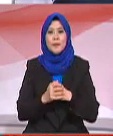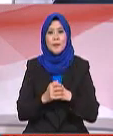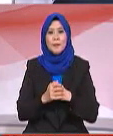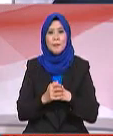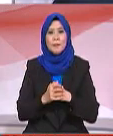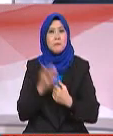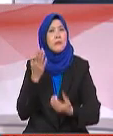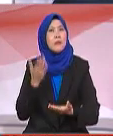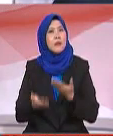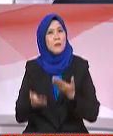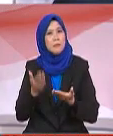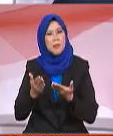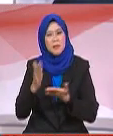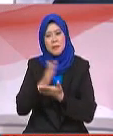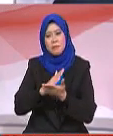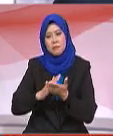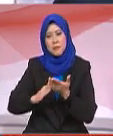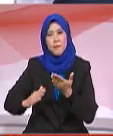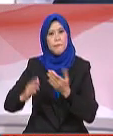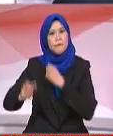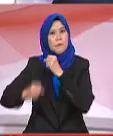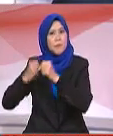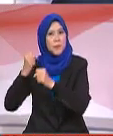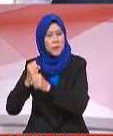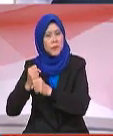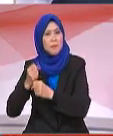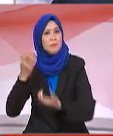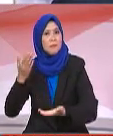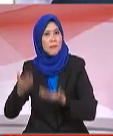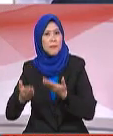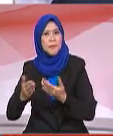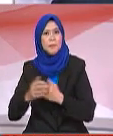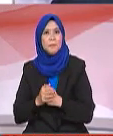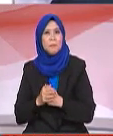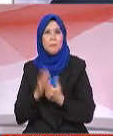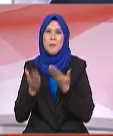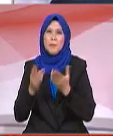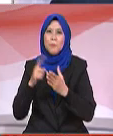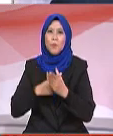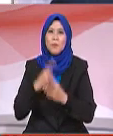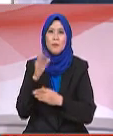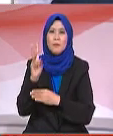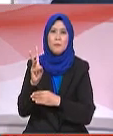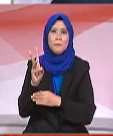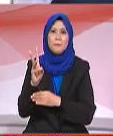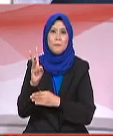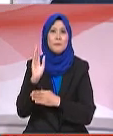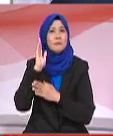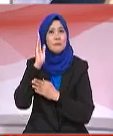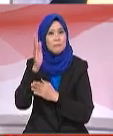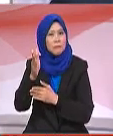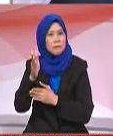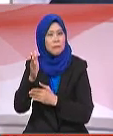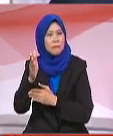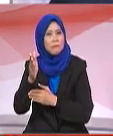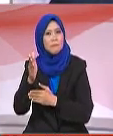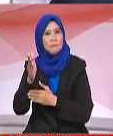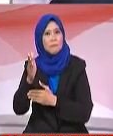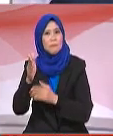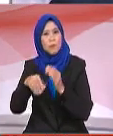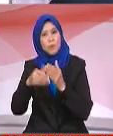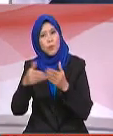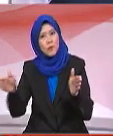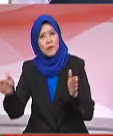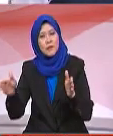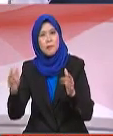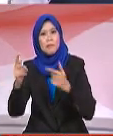part of the year, I think probably at least up later part of June, then we'll consider how many have